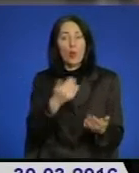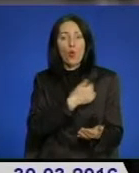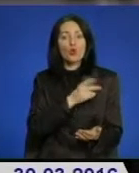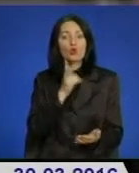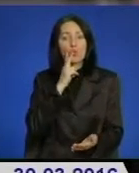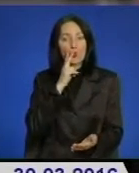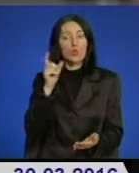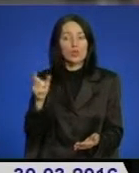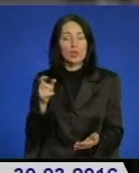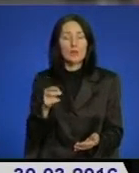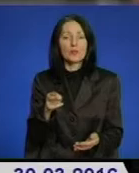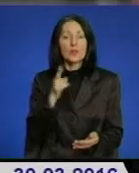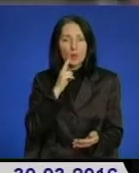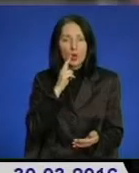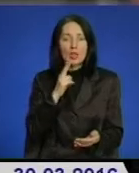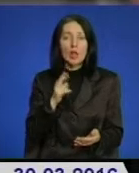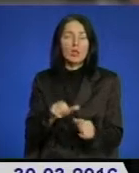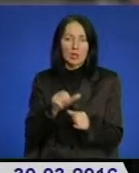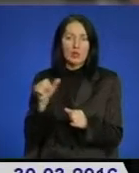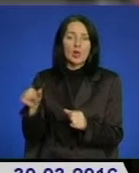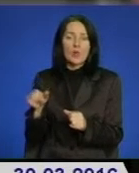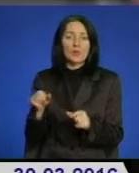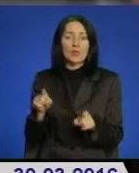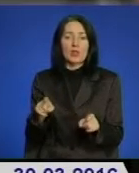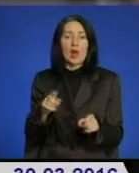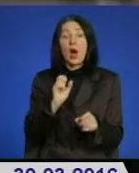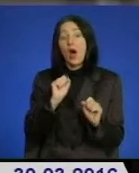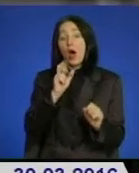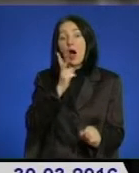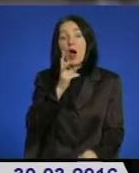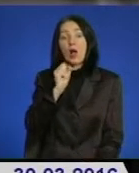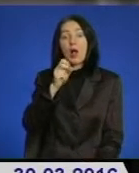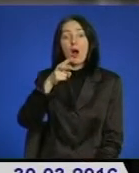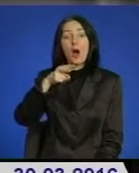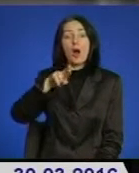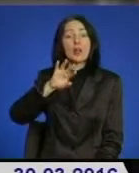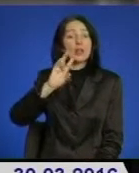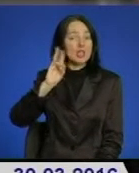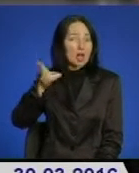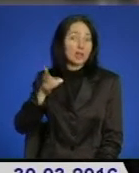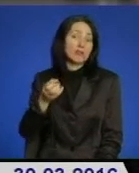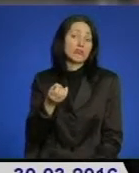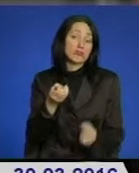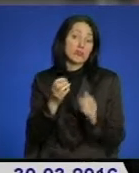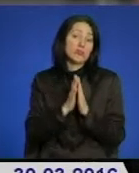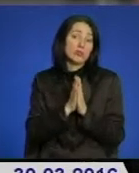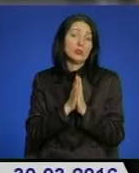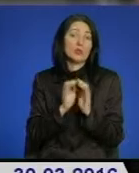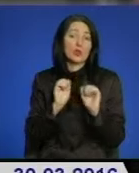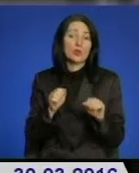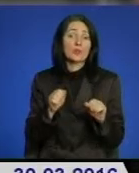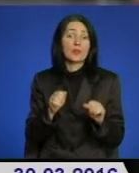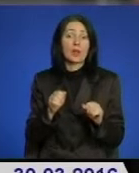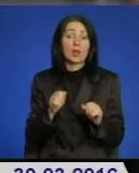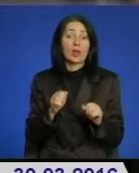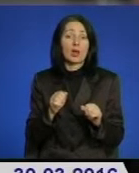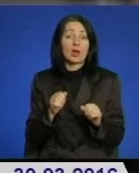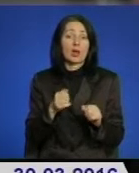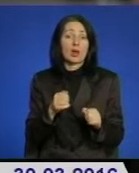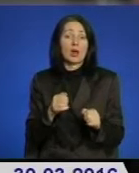курили. Але кальяни, будь ласка. Такі ще різні витівки, як курилки